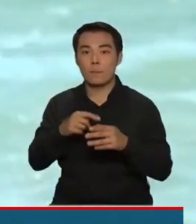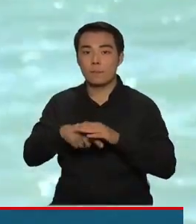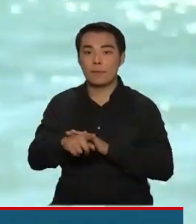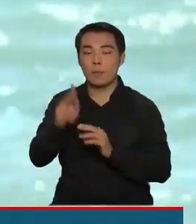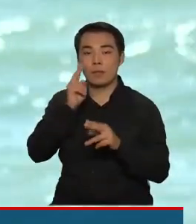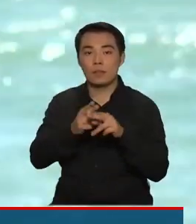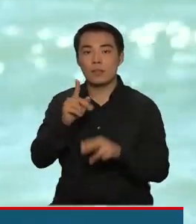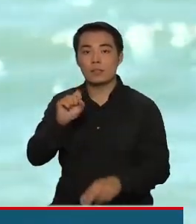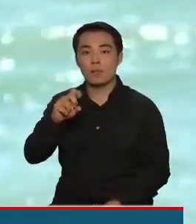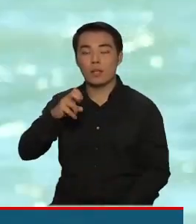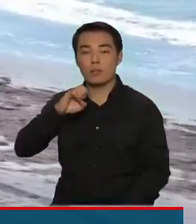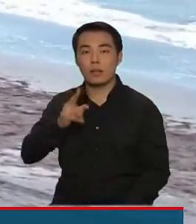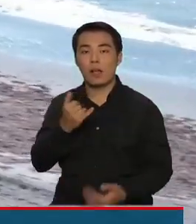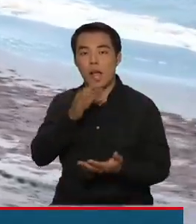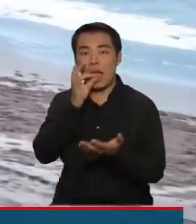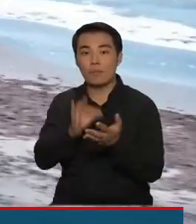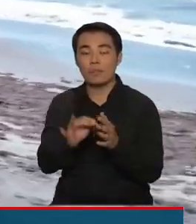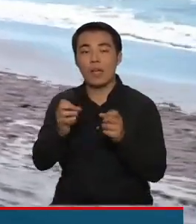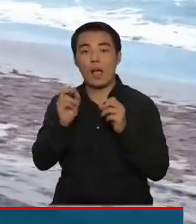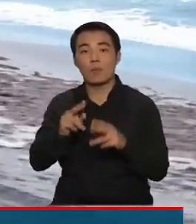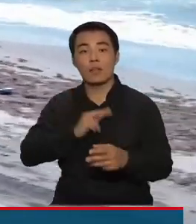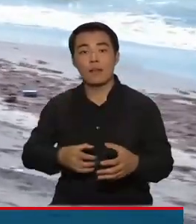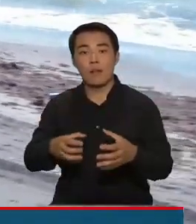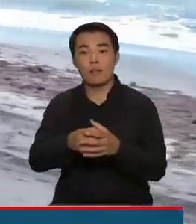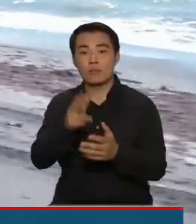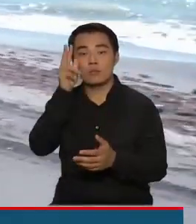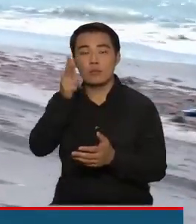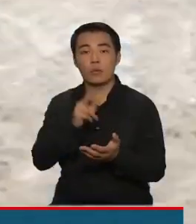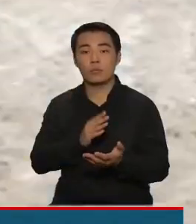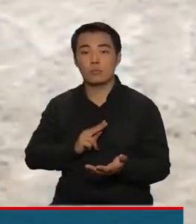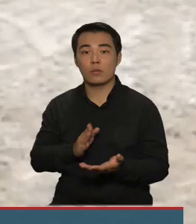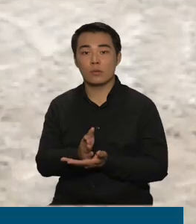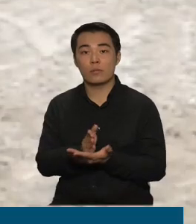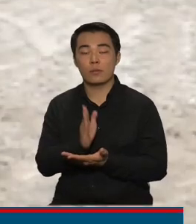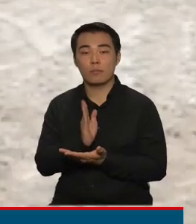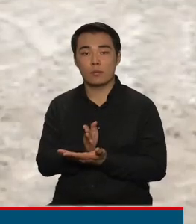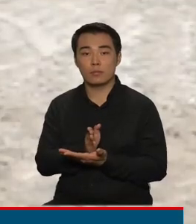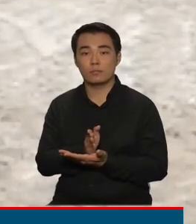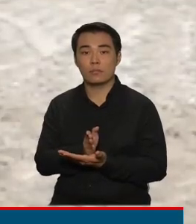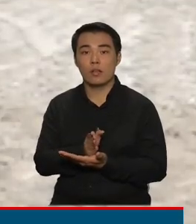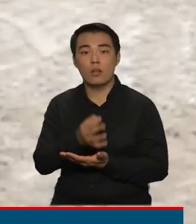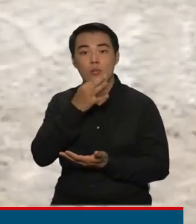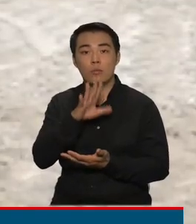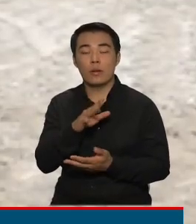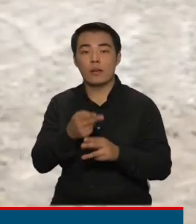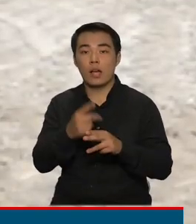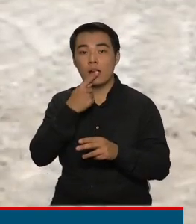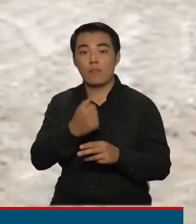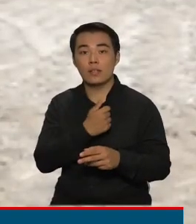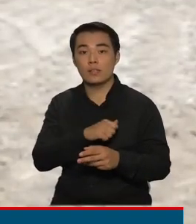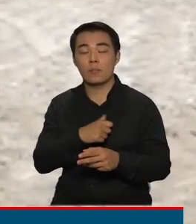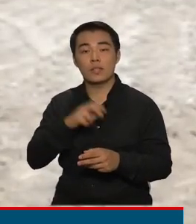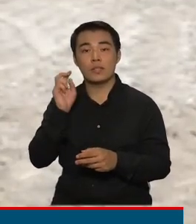Заманбек Бақтыгереев. Оның жауапты әрі қатерлі қызметте жүргеніне 3 жылдан асты. Кезгеген әскерлерден бұрын бірінші